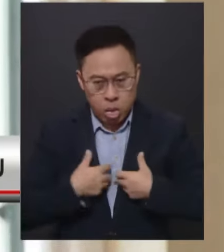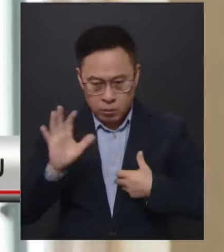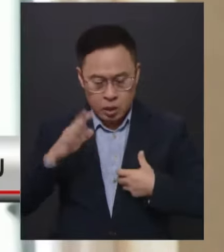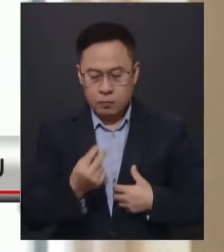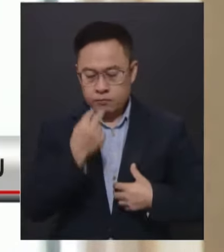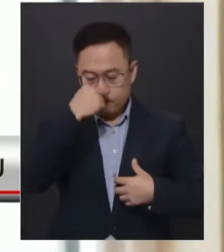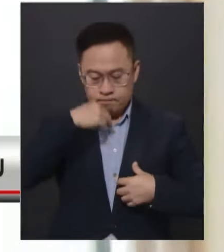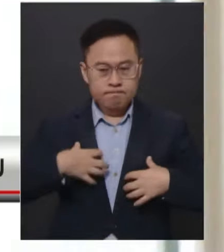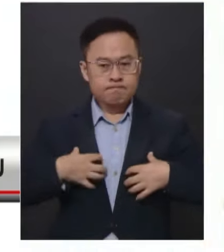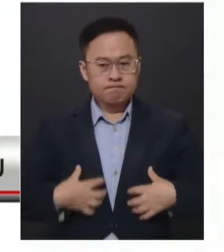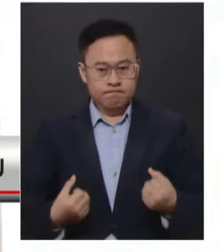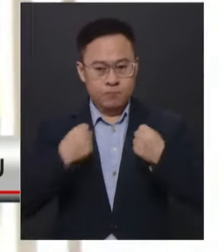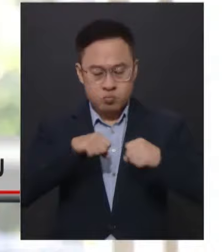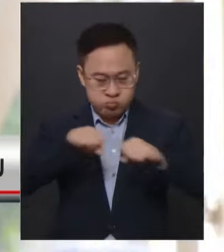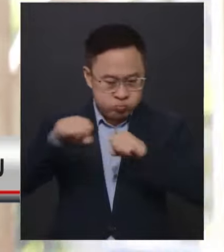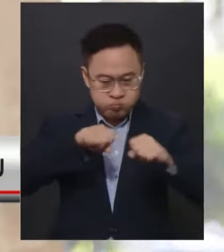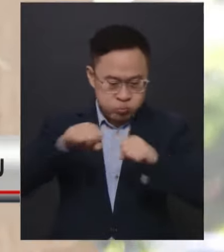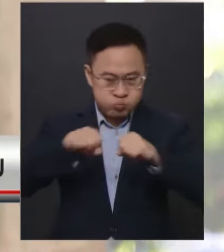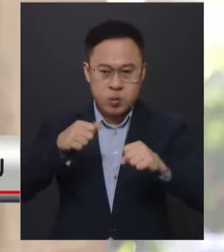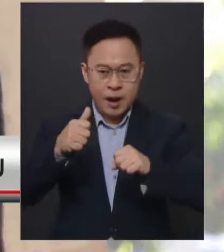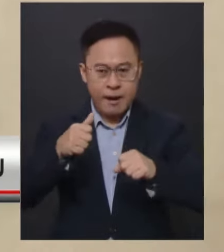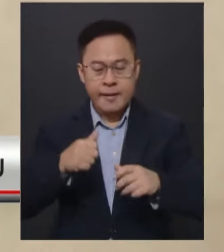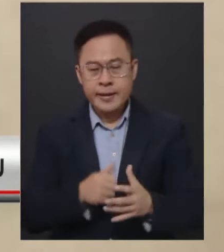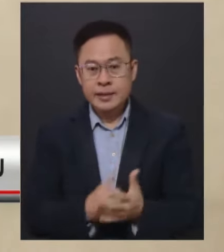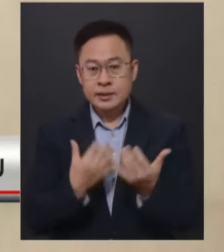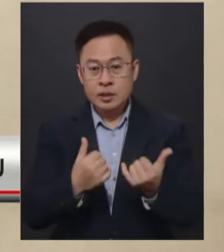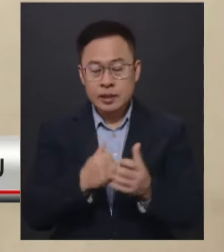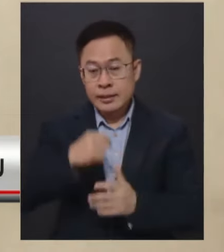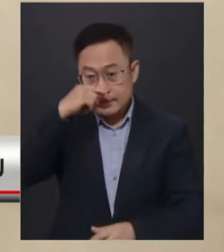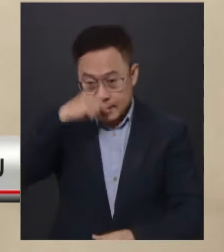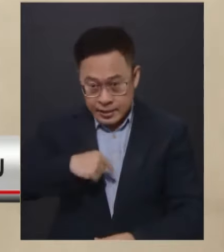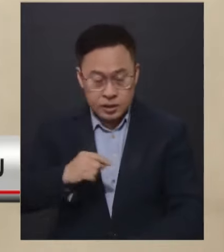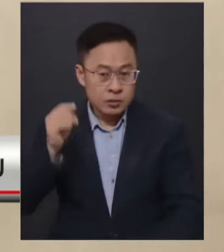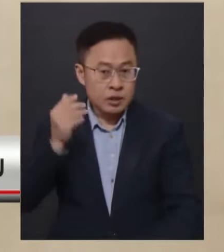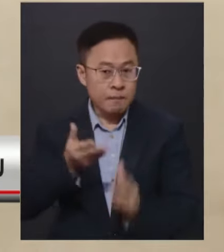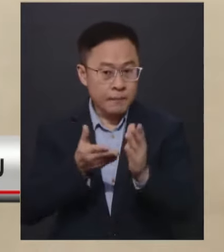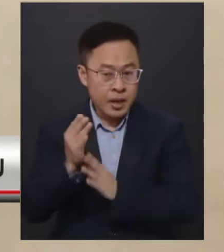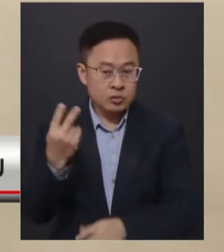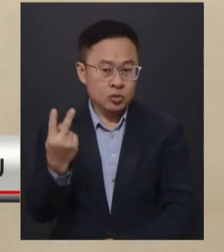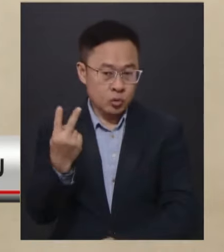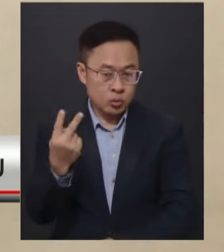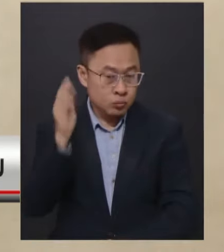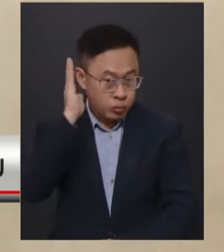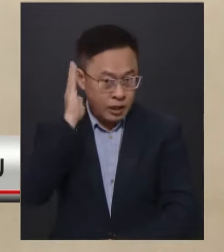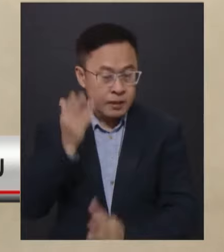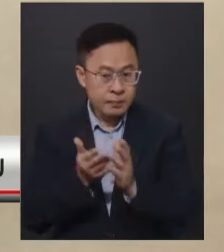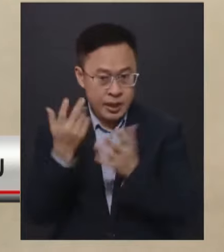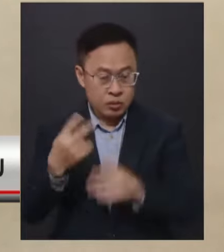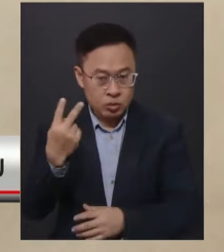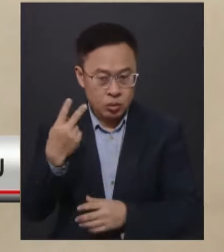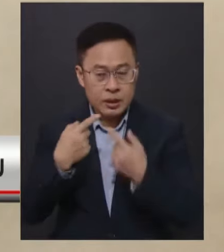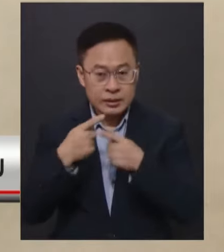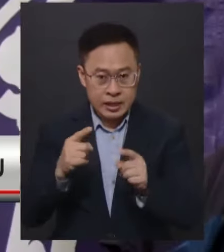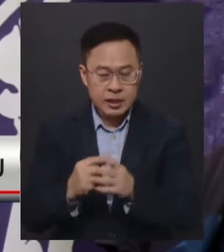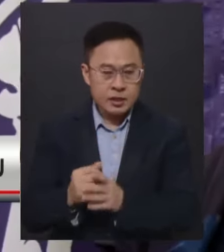ครับก็คว้าโควต้ามาแล้ว2รุ่นยังเหลืออีก4รุ่นให้ได้ลุ้นนะครับโดยเฉพาะในรุ่น57กิโลกรัมซึ่งจะมีการ